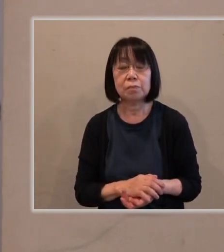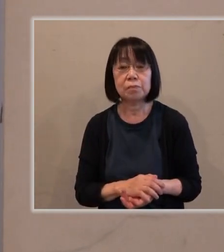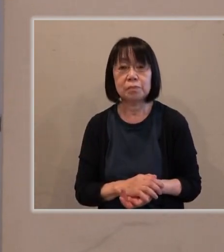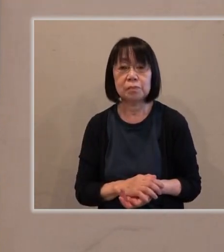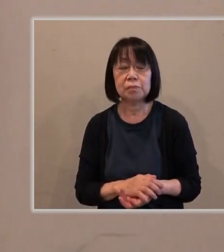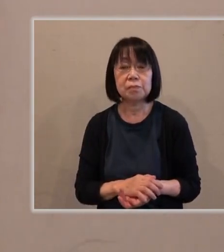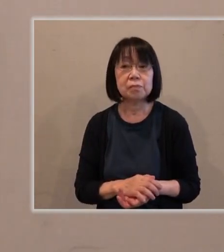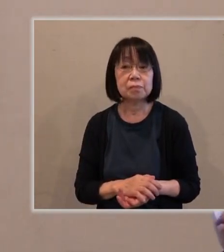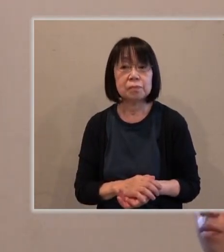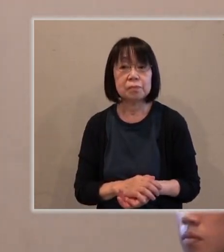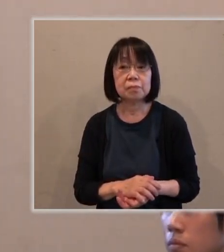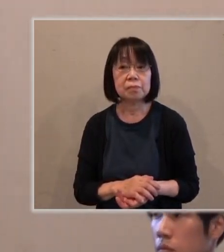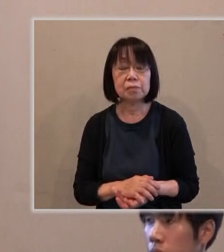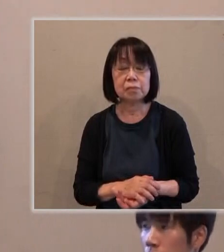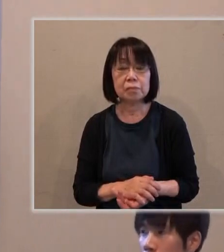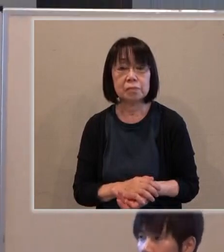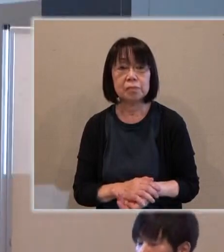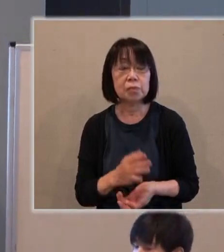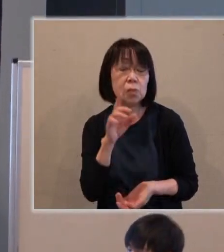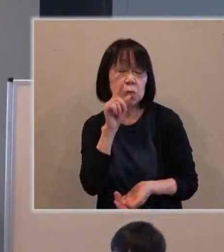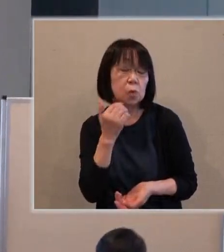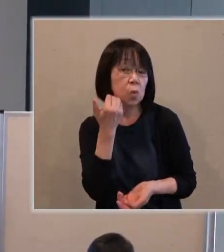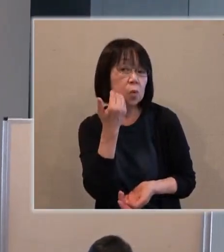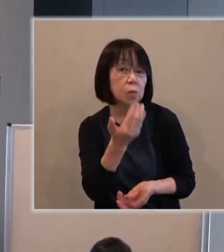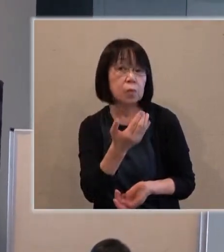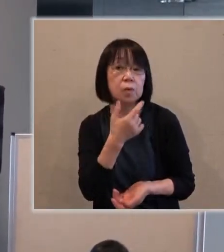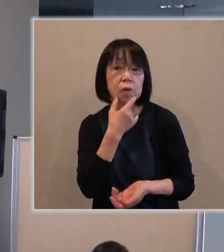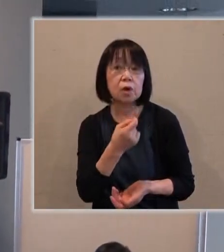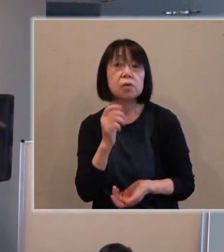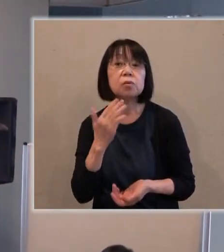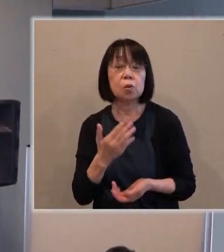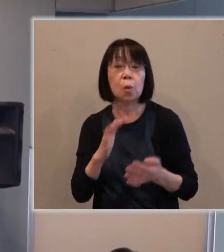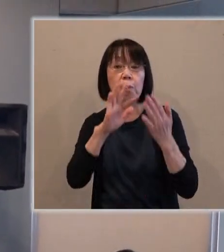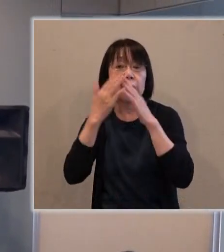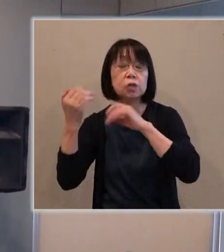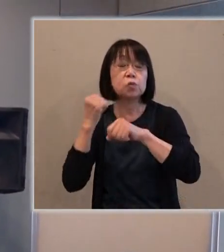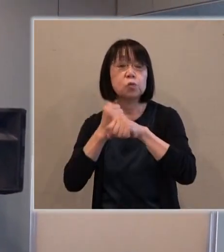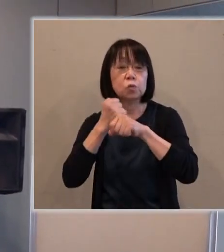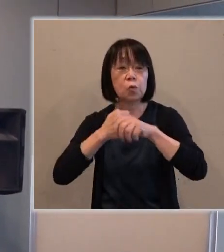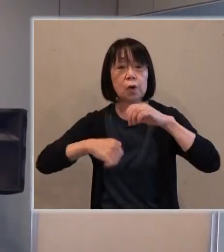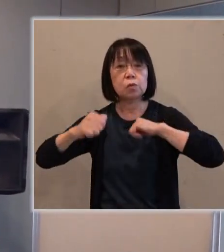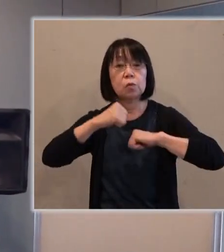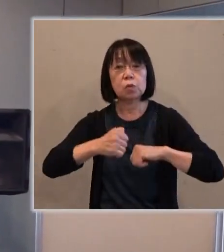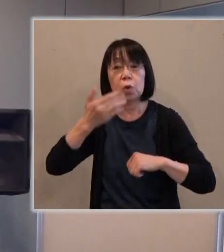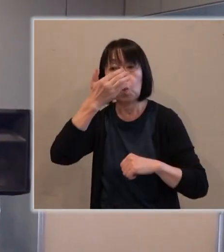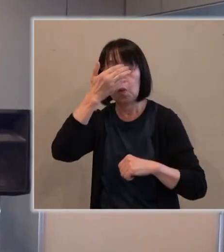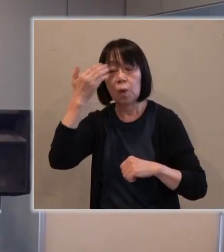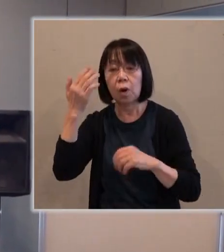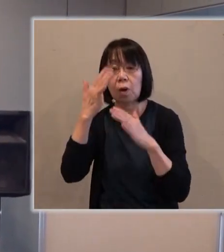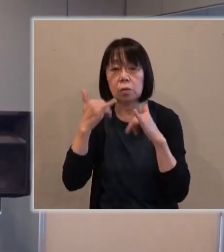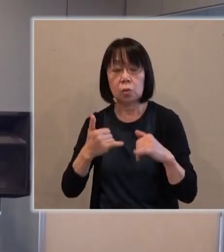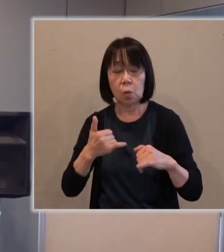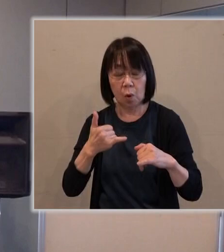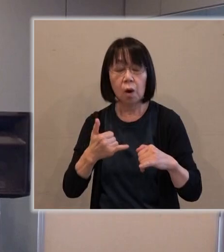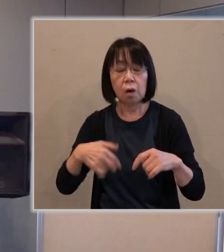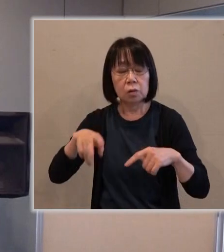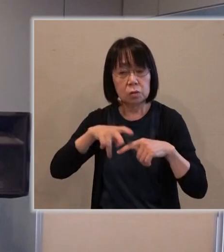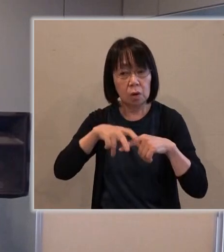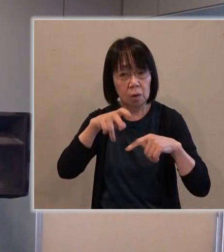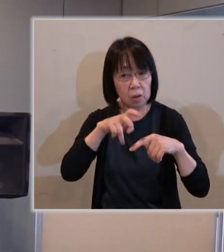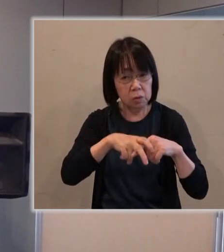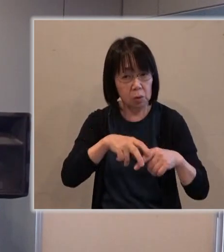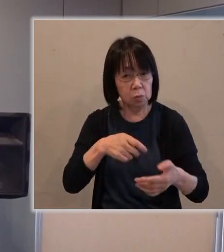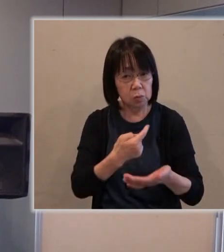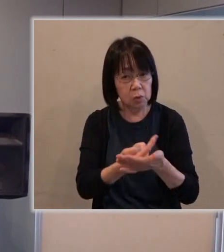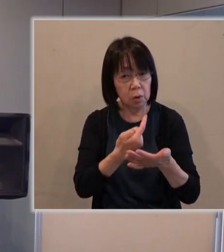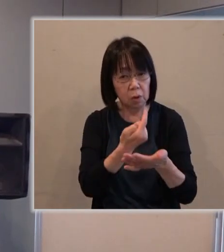ちなみに少し伺ってみたいんですけれども、その街づくりの活動に若者が結構参加しているなと思えるようなそ